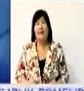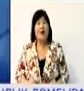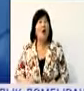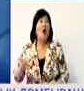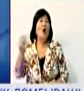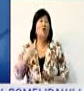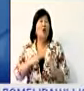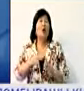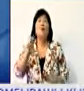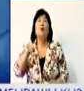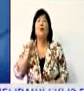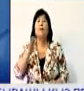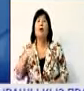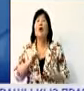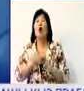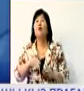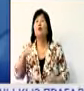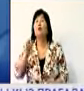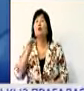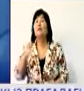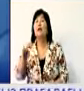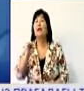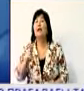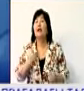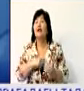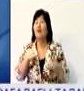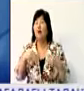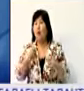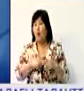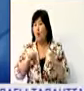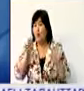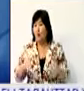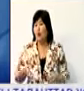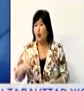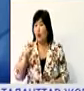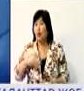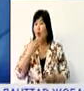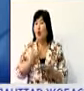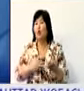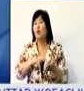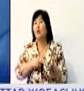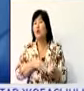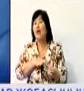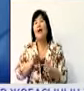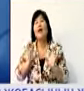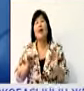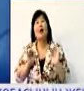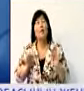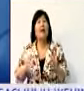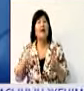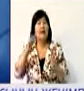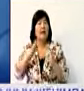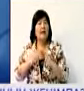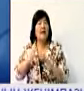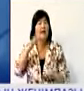Шел ауданындағы Ботабай ауылына Тұрсынбай датқа есімі берілді. Бұл жергілікті тұрғындардың ұсынысымен жүзеге асқан игі бастама. Елдің